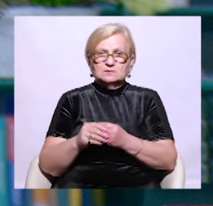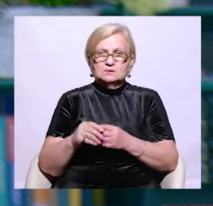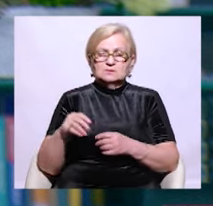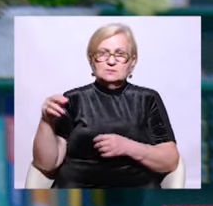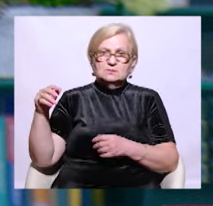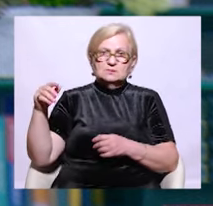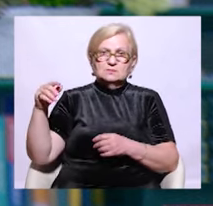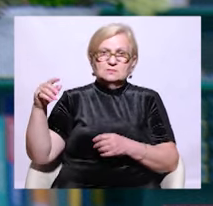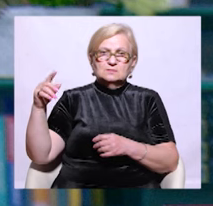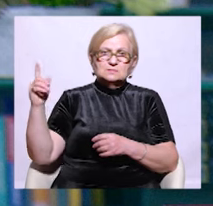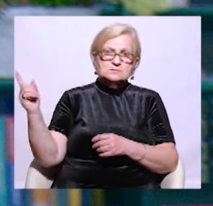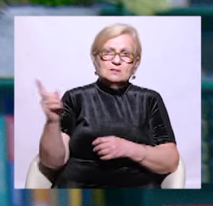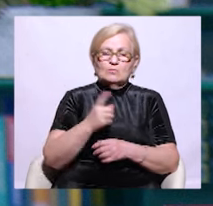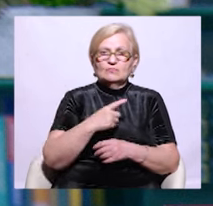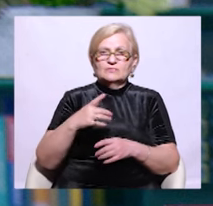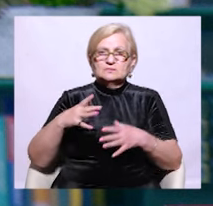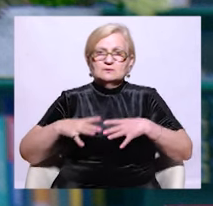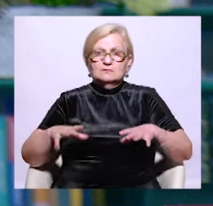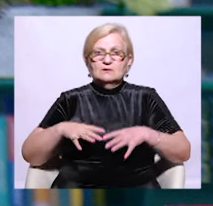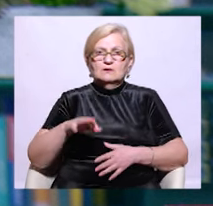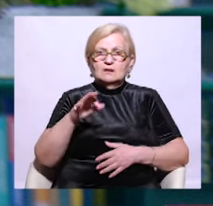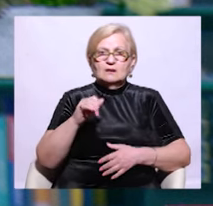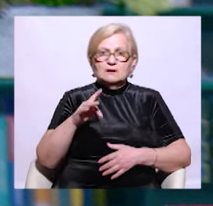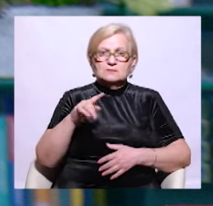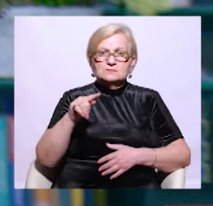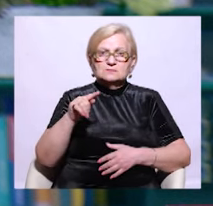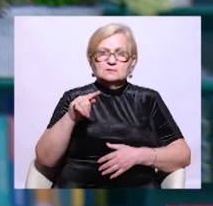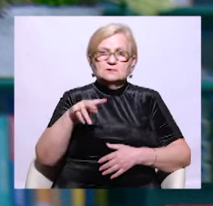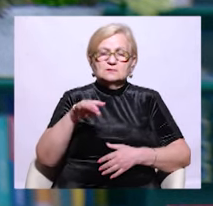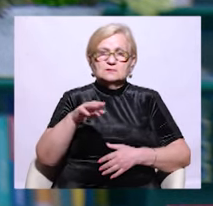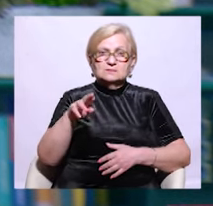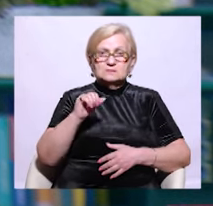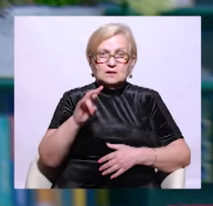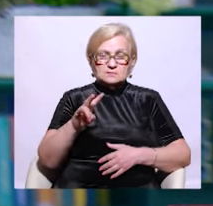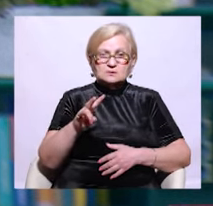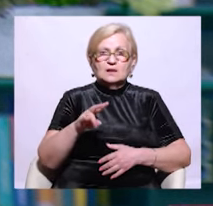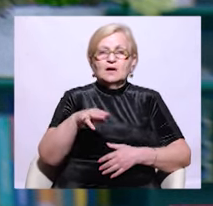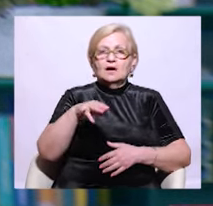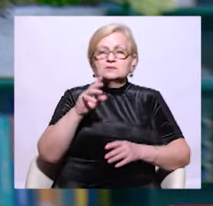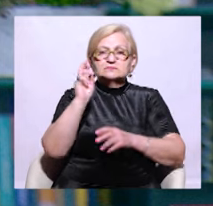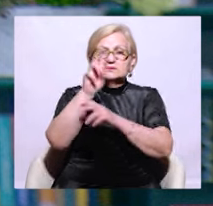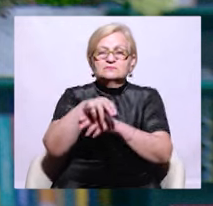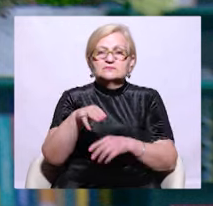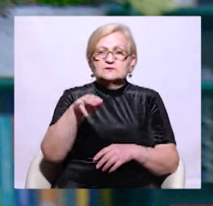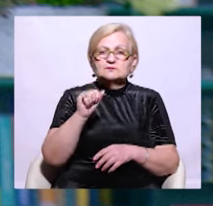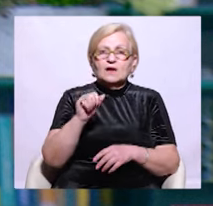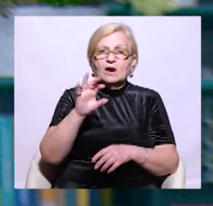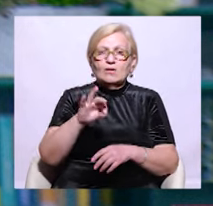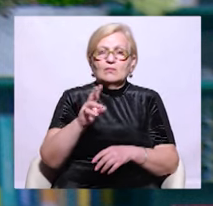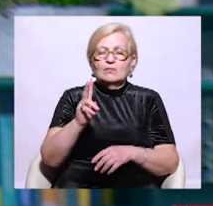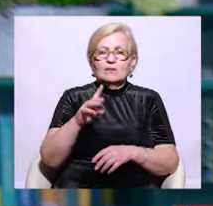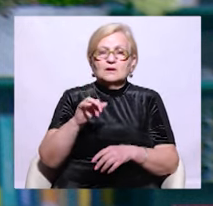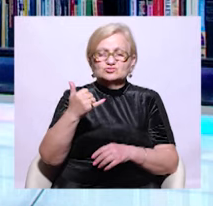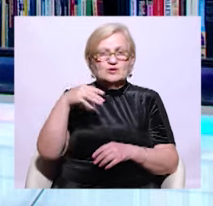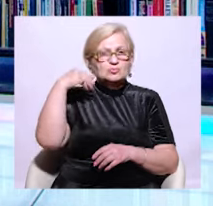წამოვიდა ქართლიდან და წავიდა ტაო-კლარჯეთში ეკლესია მონასტრების